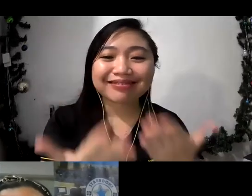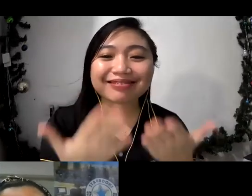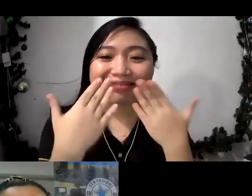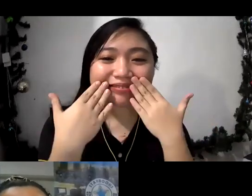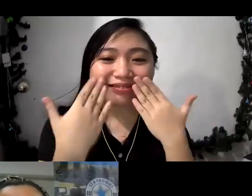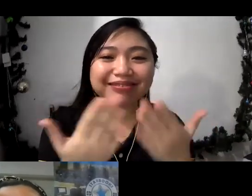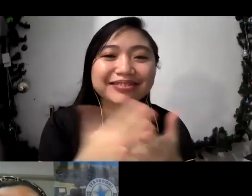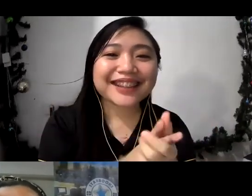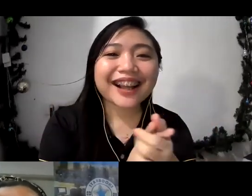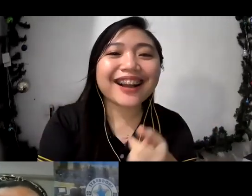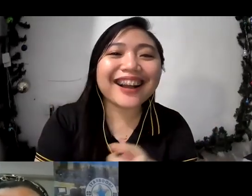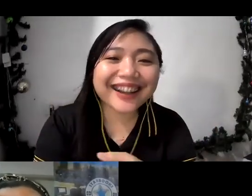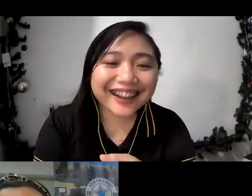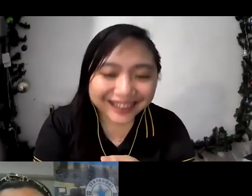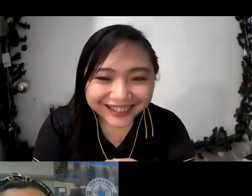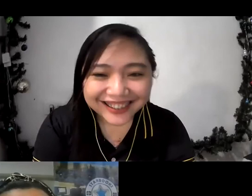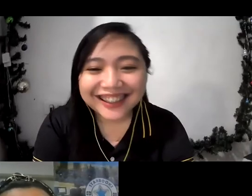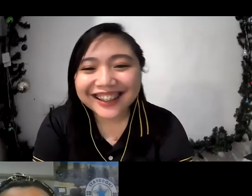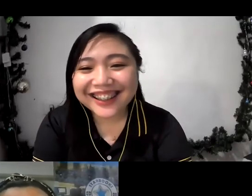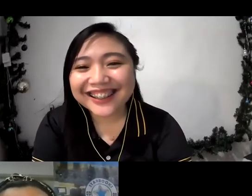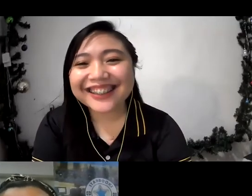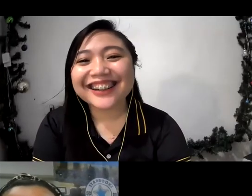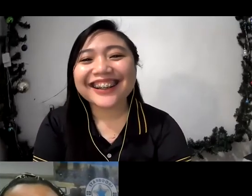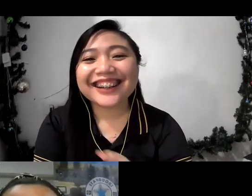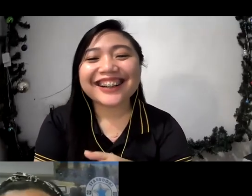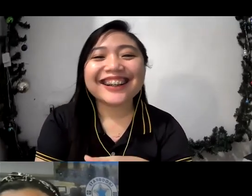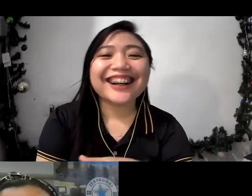you can also get in touch with Ma'am Roda, our